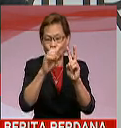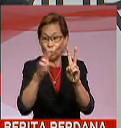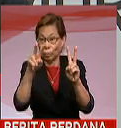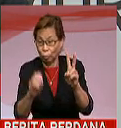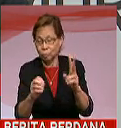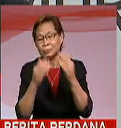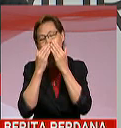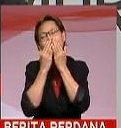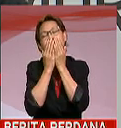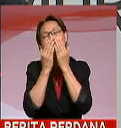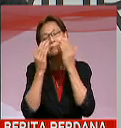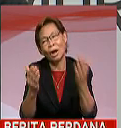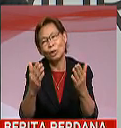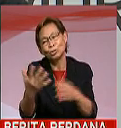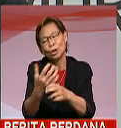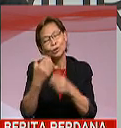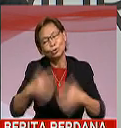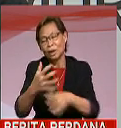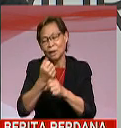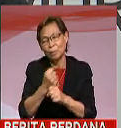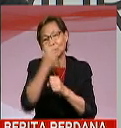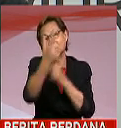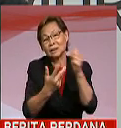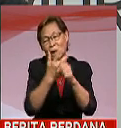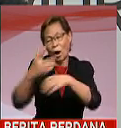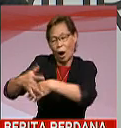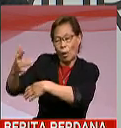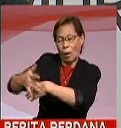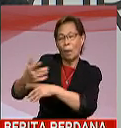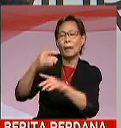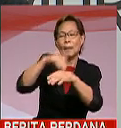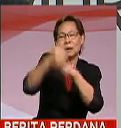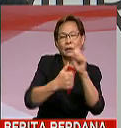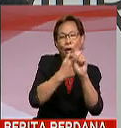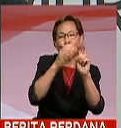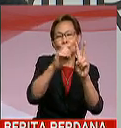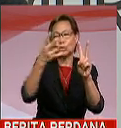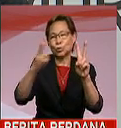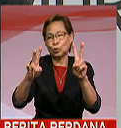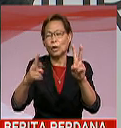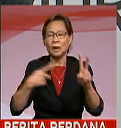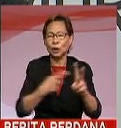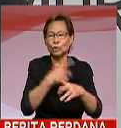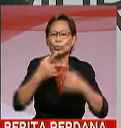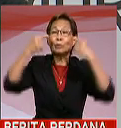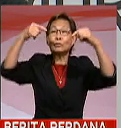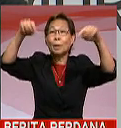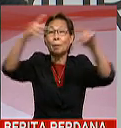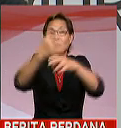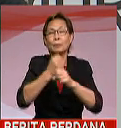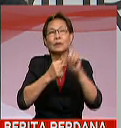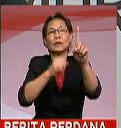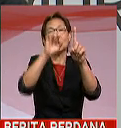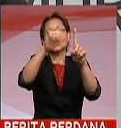2020. Alhamdulillah, kami telah capai 3 tahun lebih awal daripada tahun 2017, kami telah mencapai